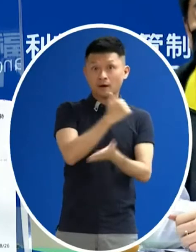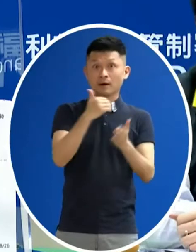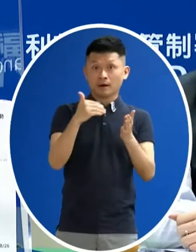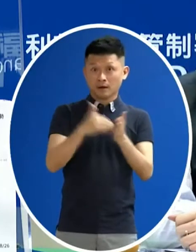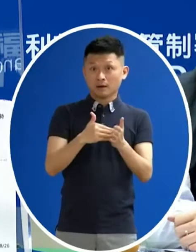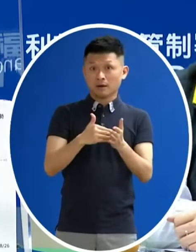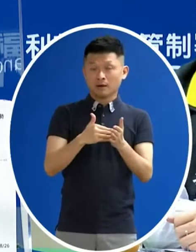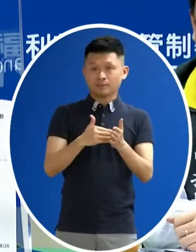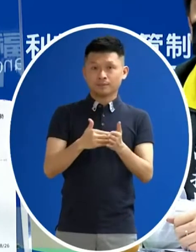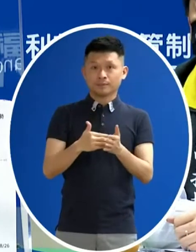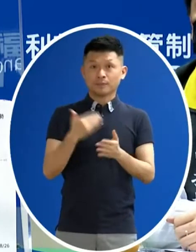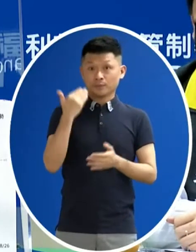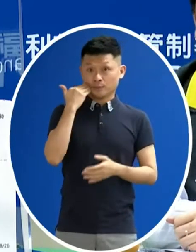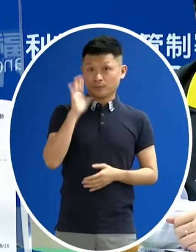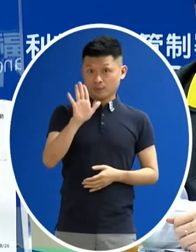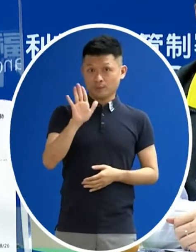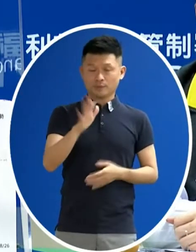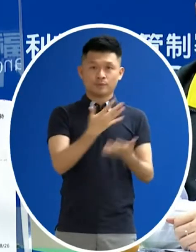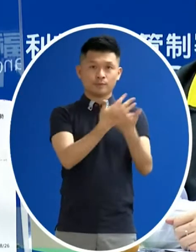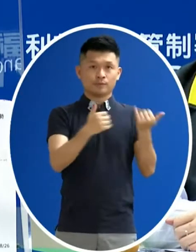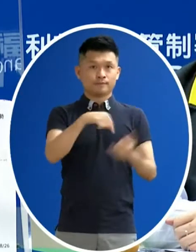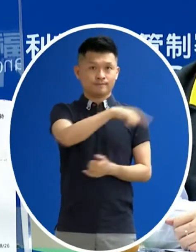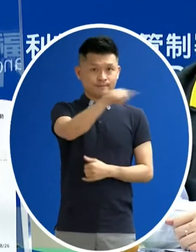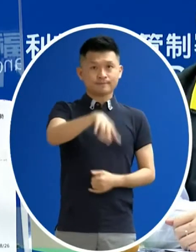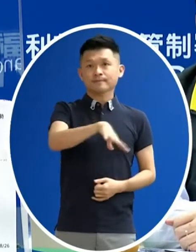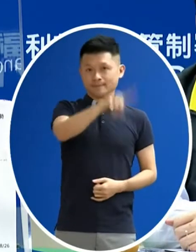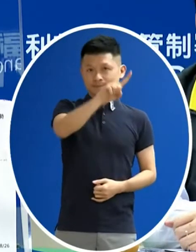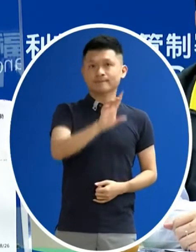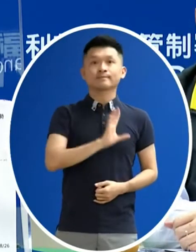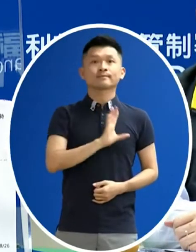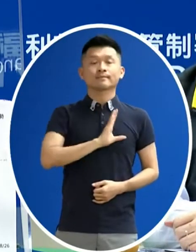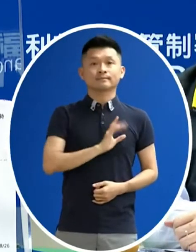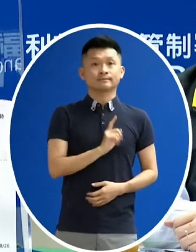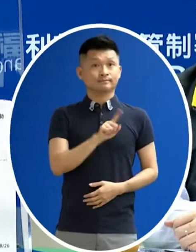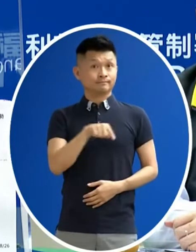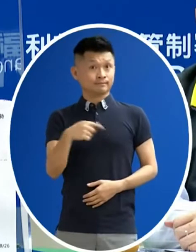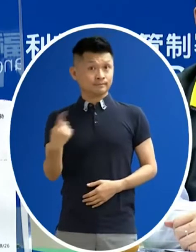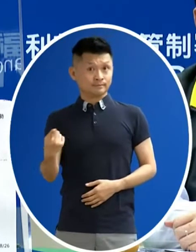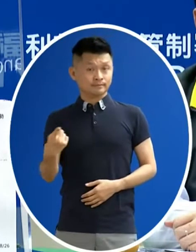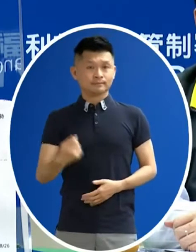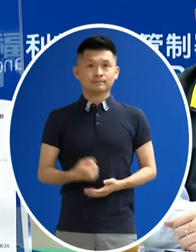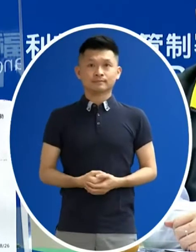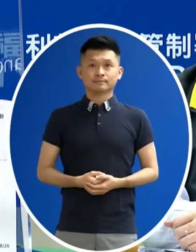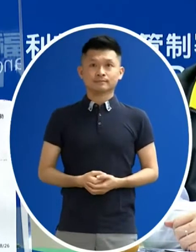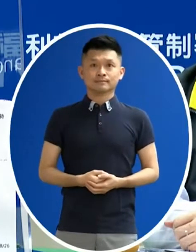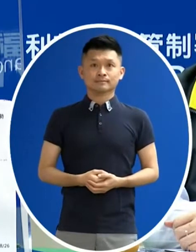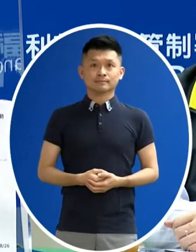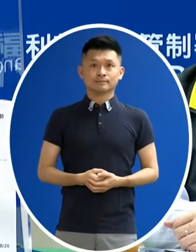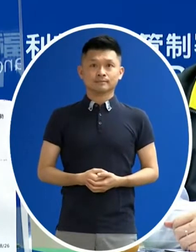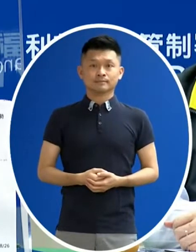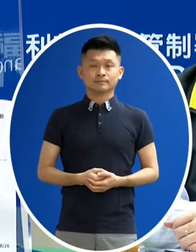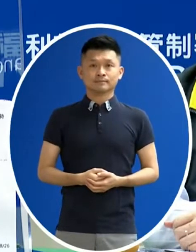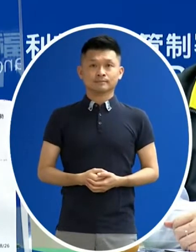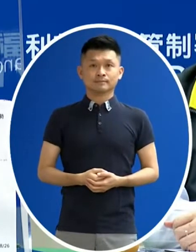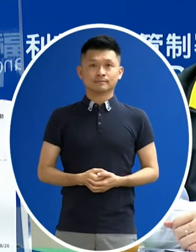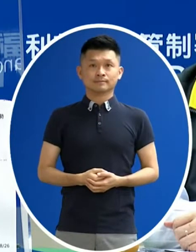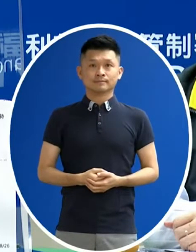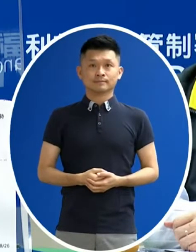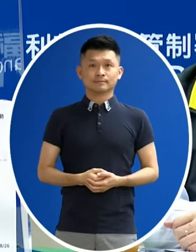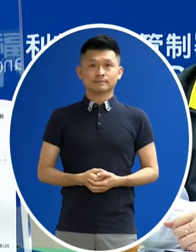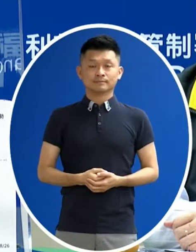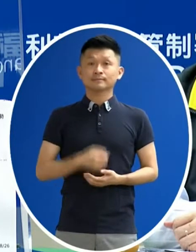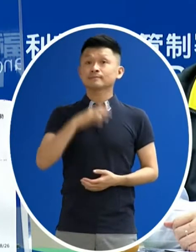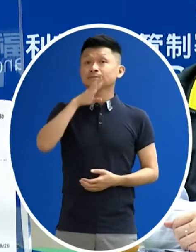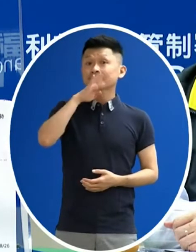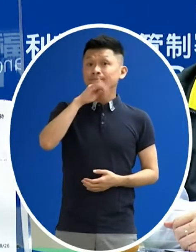哈以学生为第一优先哈，然后接下来我们还是会照着哈这个从年